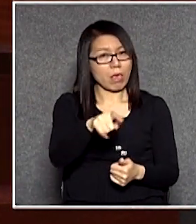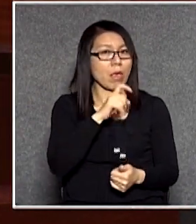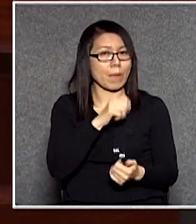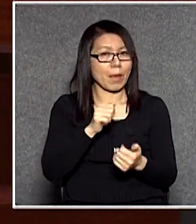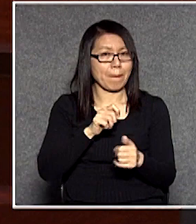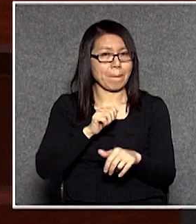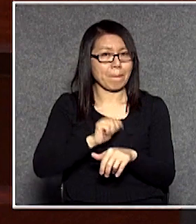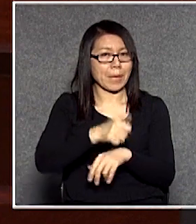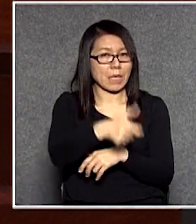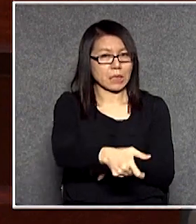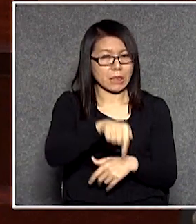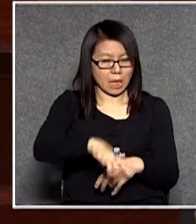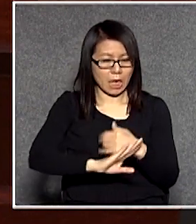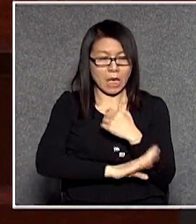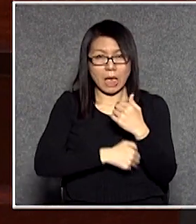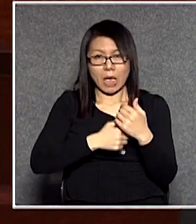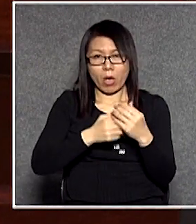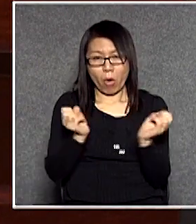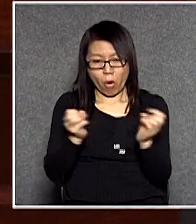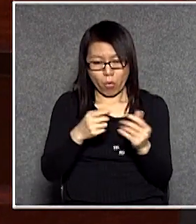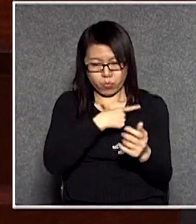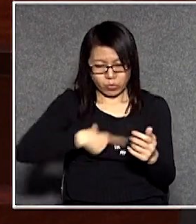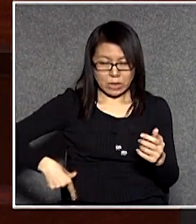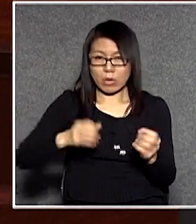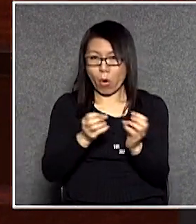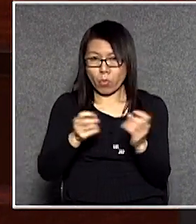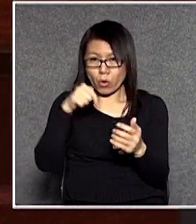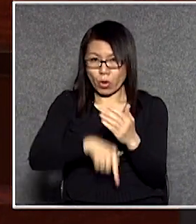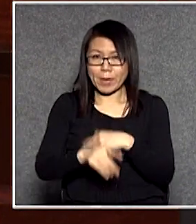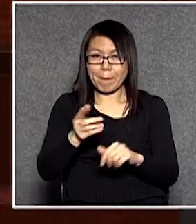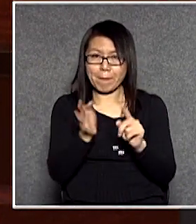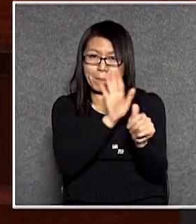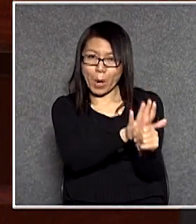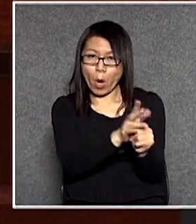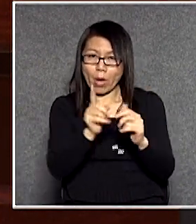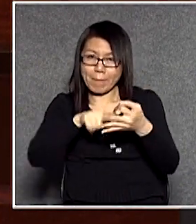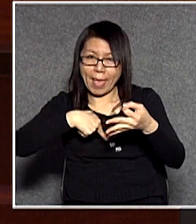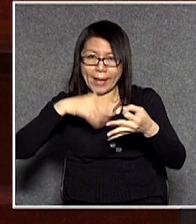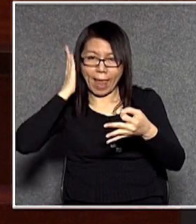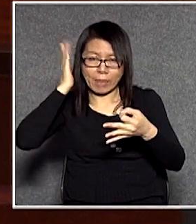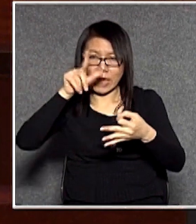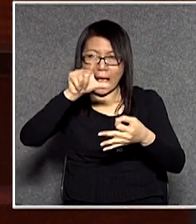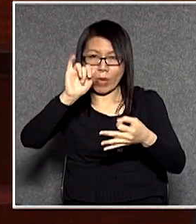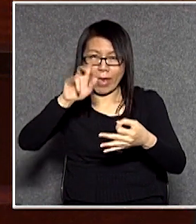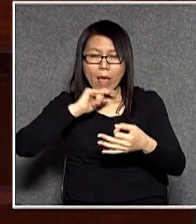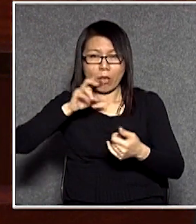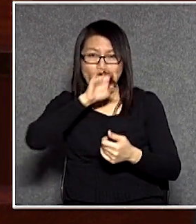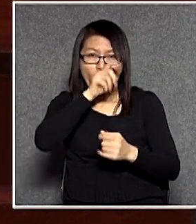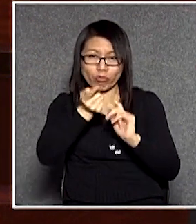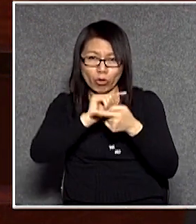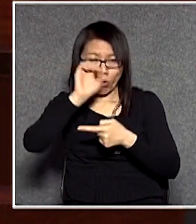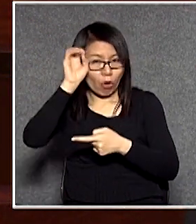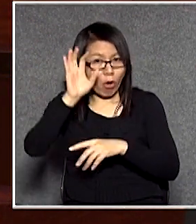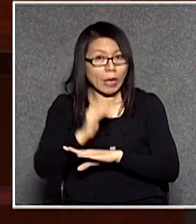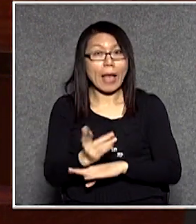之後喺議會裏邊有幫過黎智英講嘢啊？嗱，咁啊真係犯法啦！我話俾你聽，係嘛？所以個問